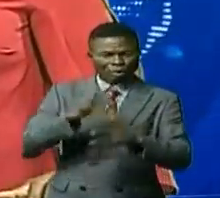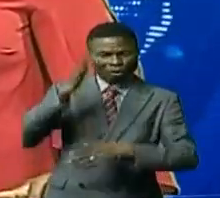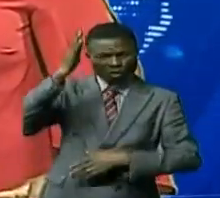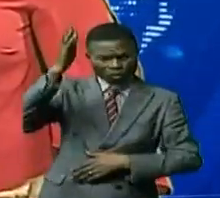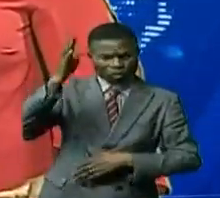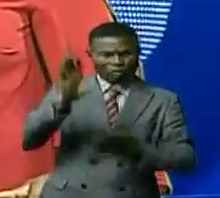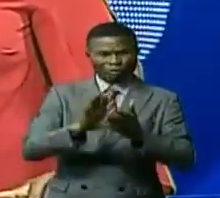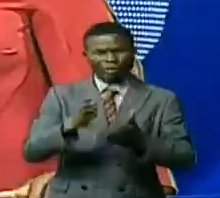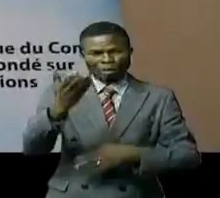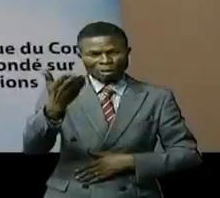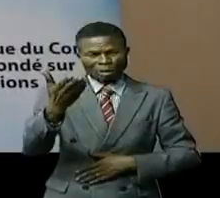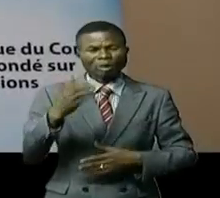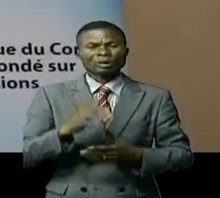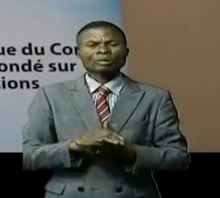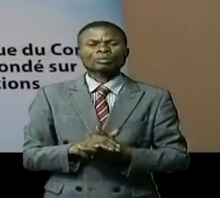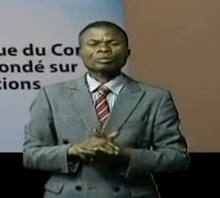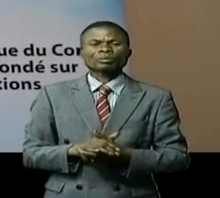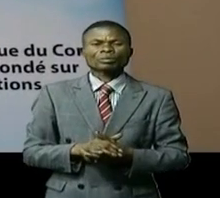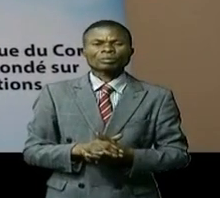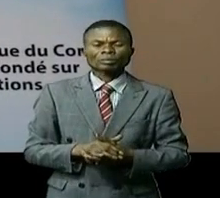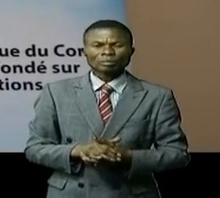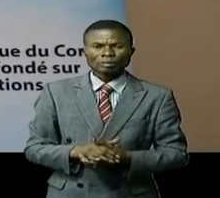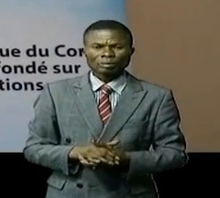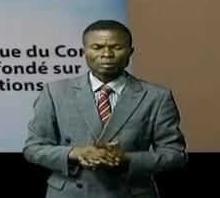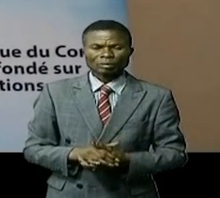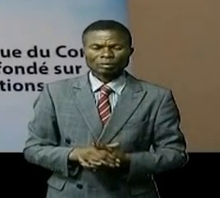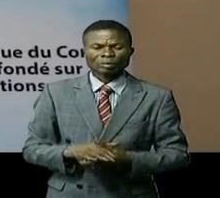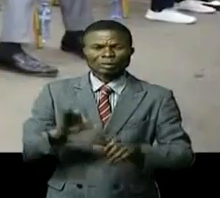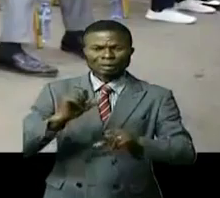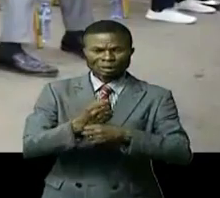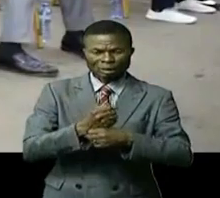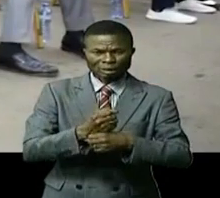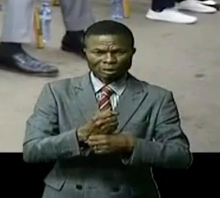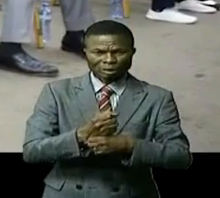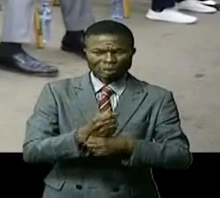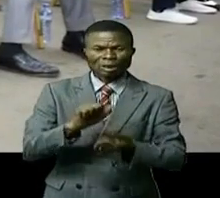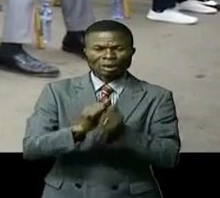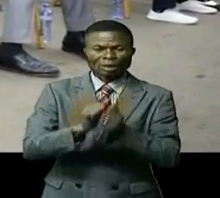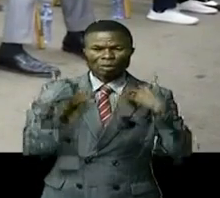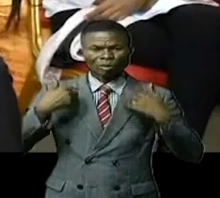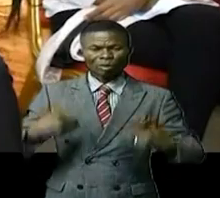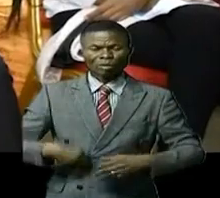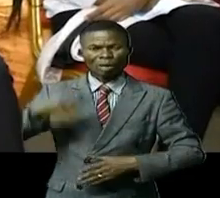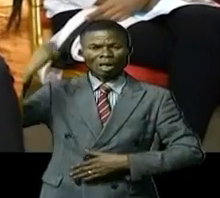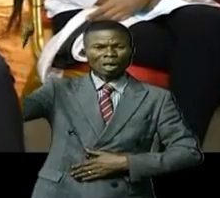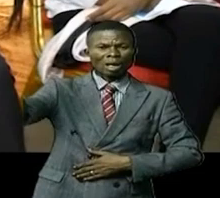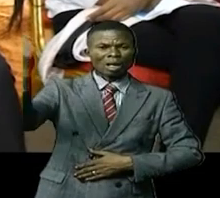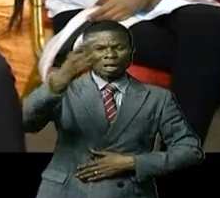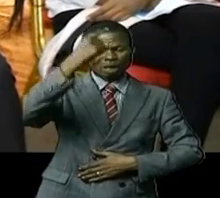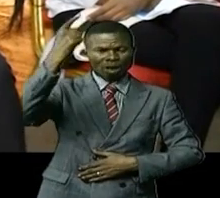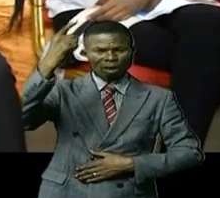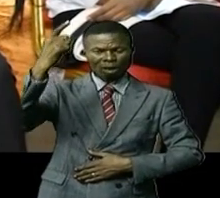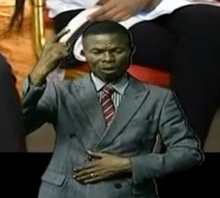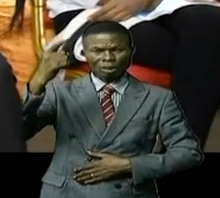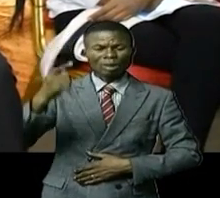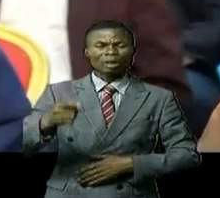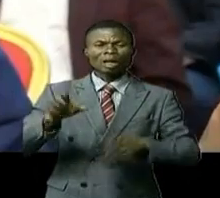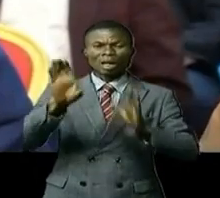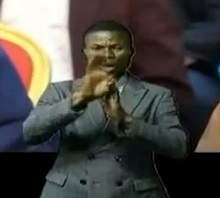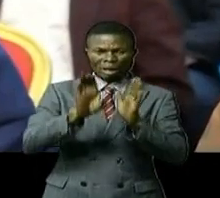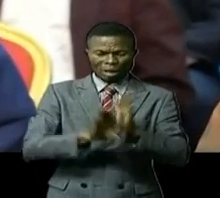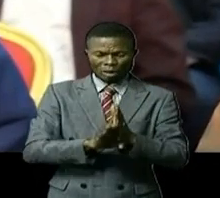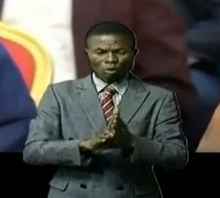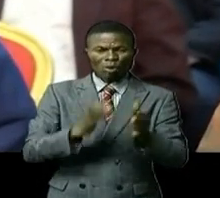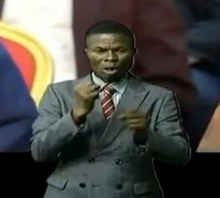Katanda, reportage. La mise en œuvre de la couverture sanitaire universelle telle que le dispose la Constitution en